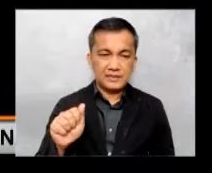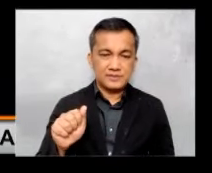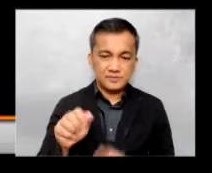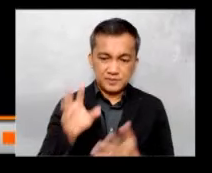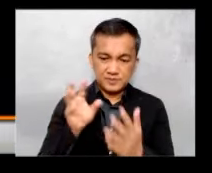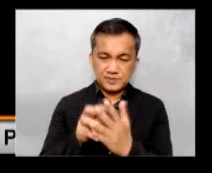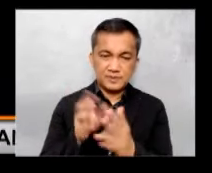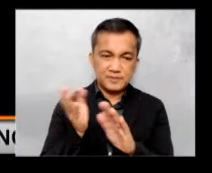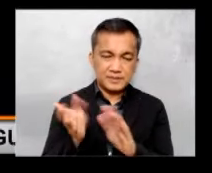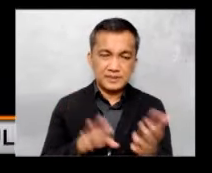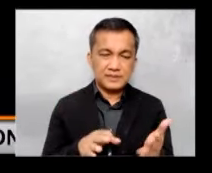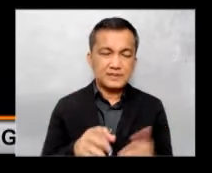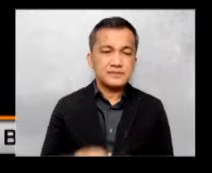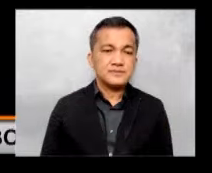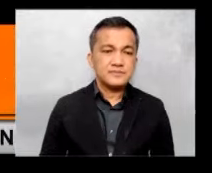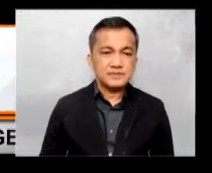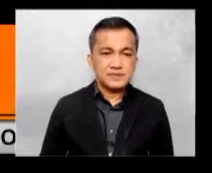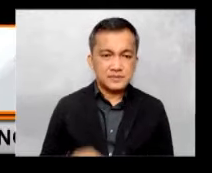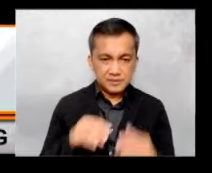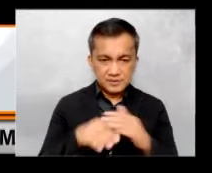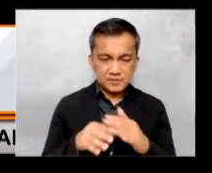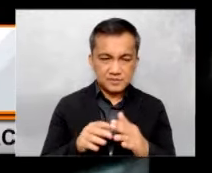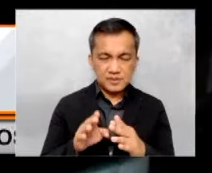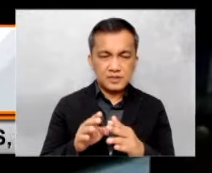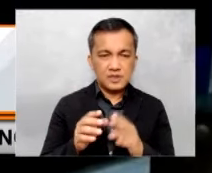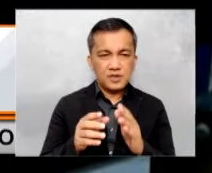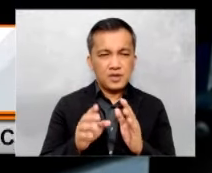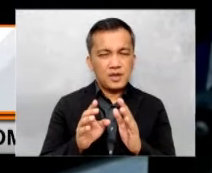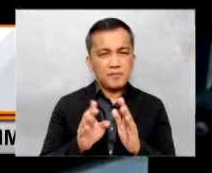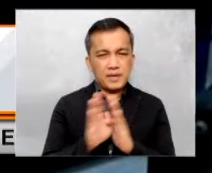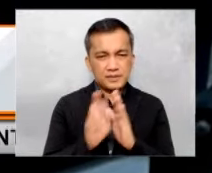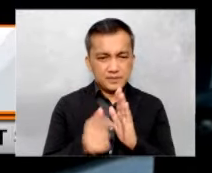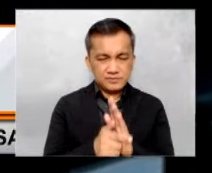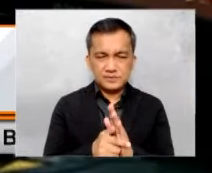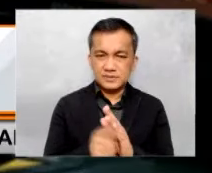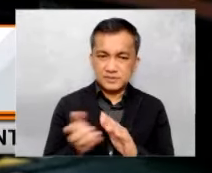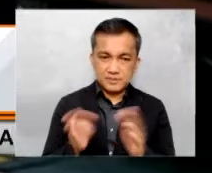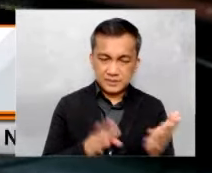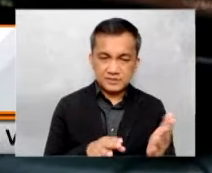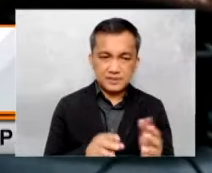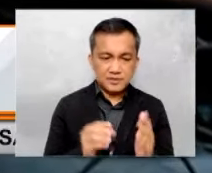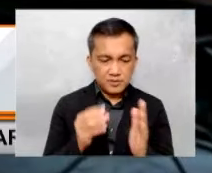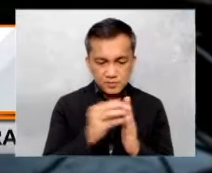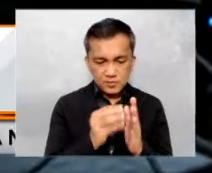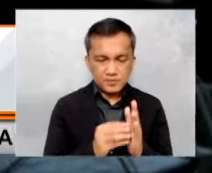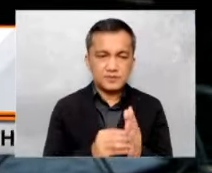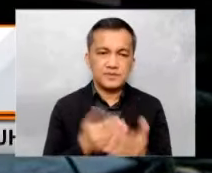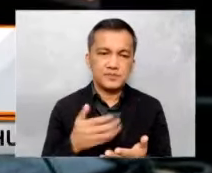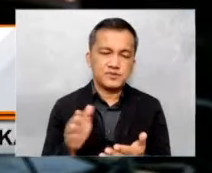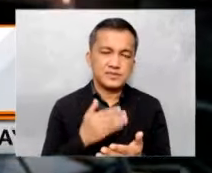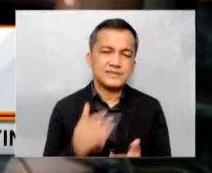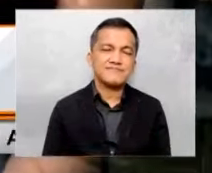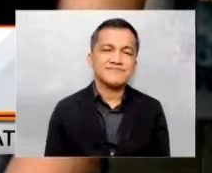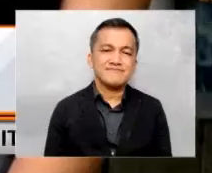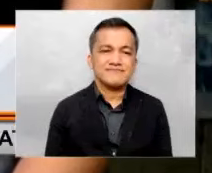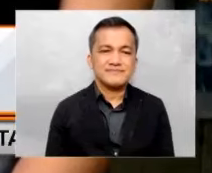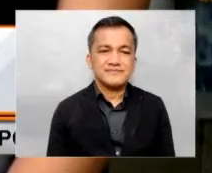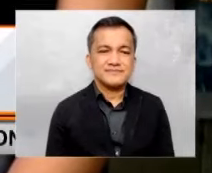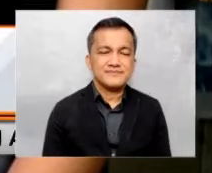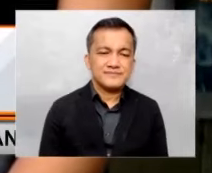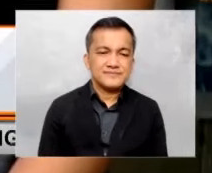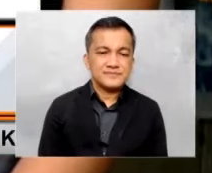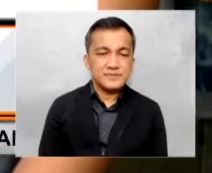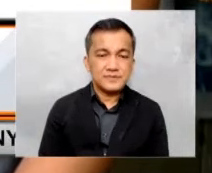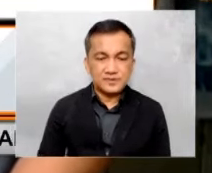Gagawing accessible ang biography ng mahal mong yumao na pwede ring lagyan ng music playlist. Kasi yung QR